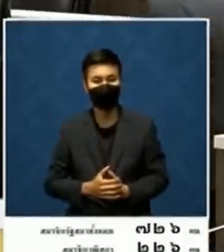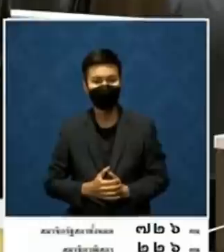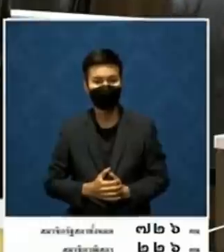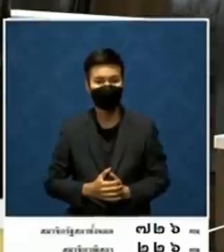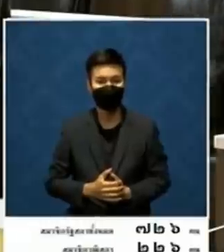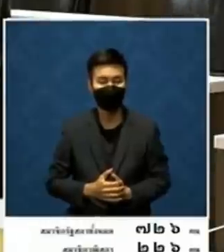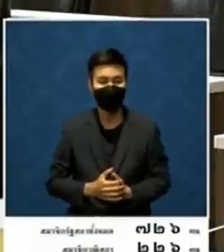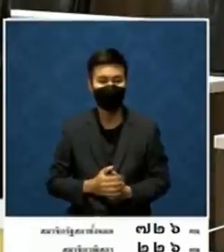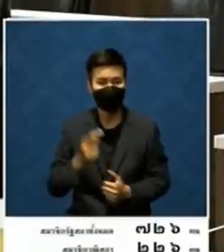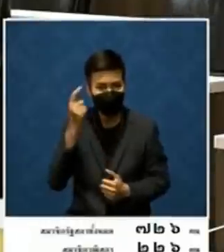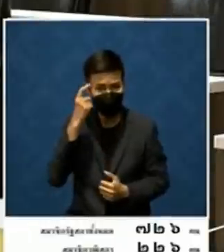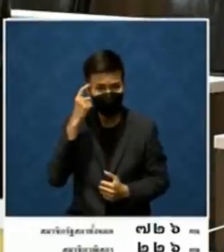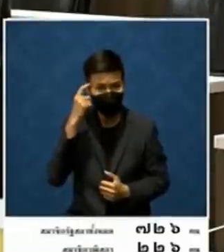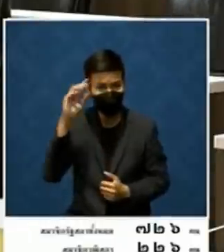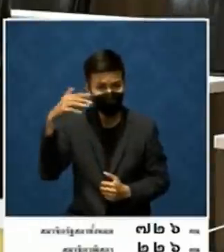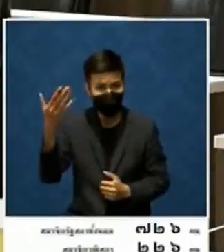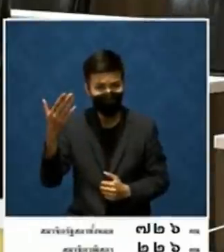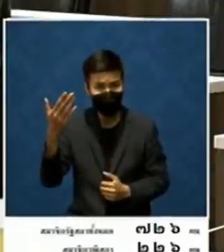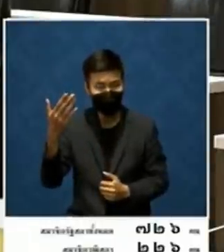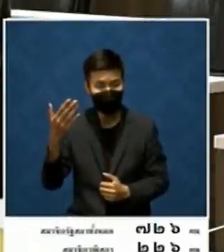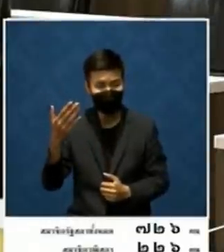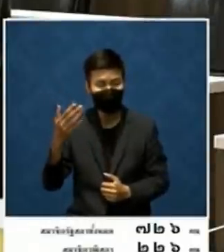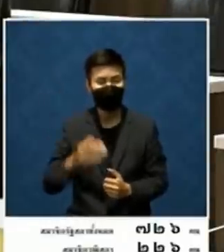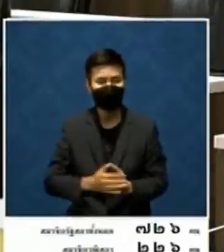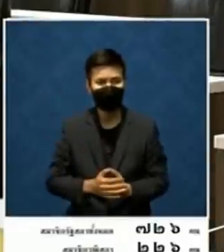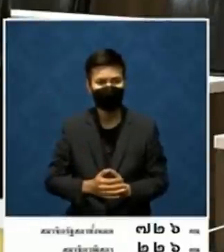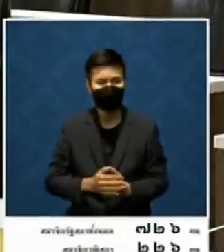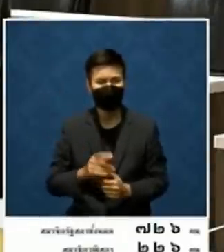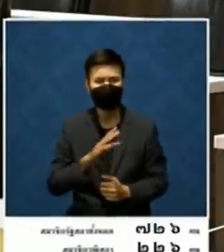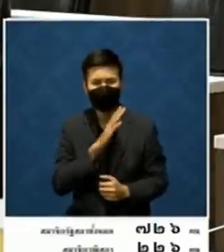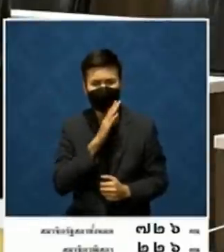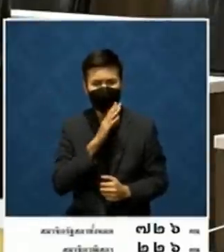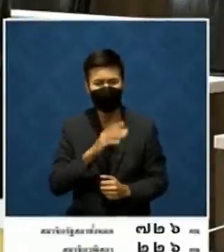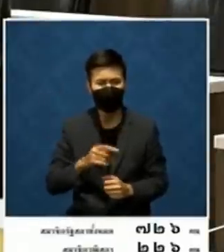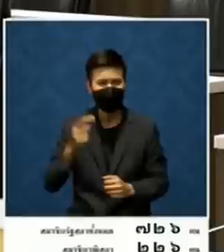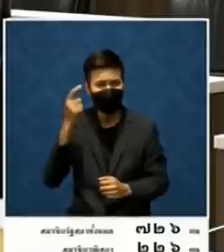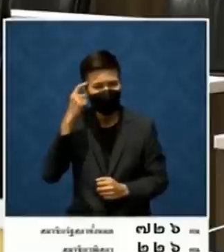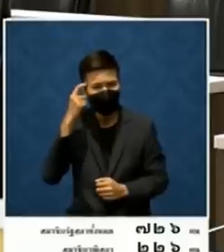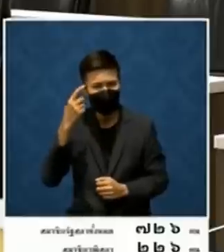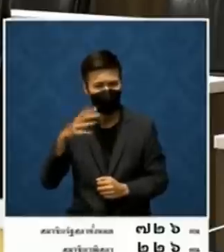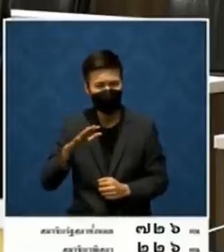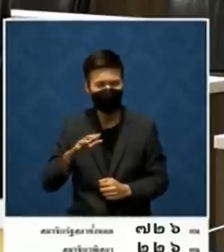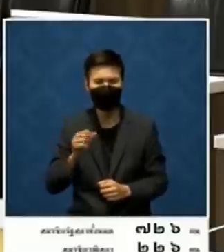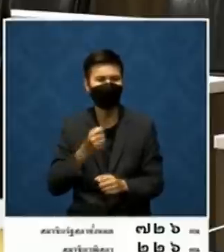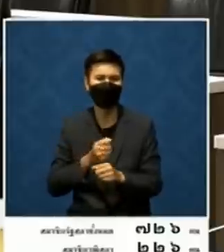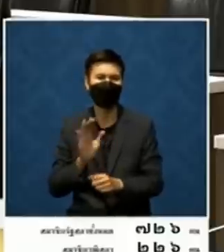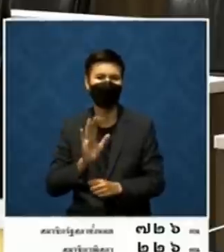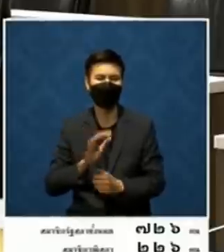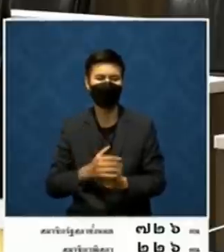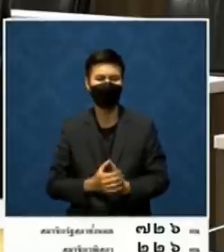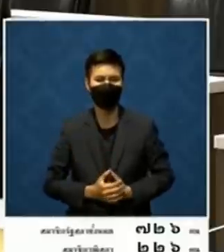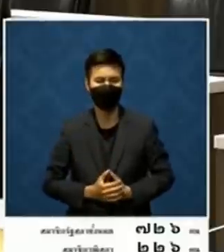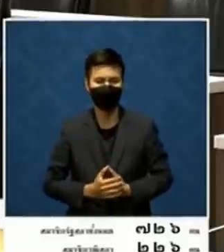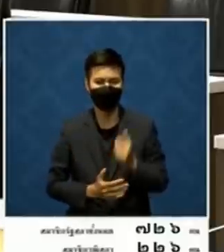อธิบายท่านประธานพรเพชรอันธิยาได้อภิปรายเหมือนให้เสร็จหัวหน้าฝ่ายค้านคนมองคนเก็บ